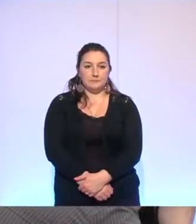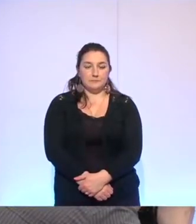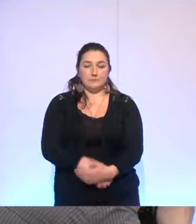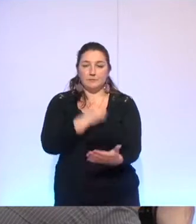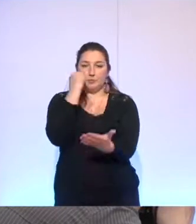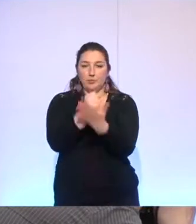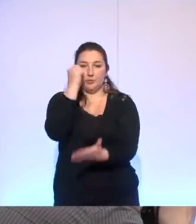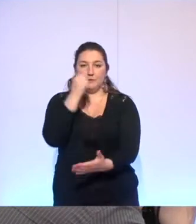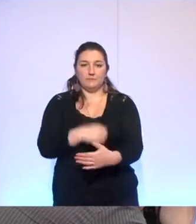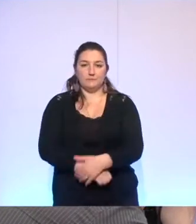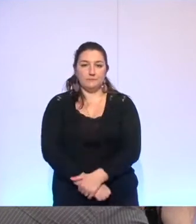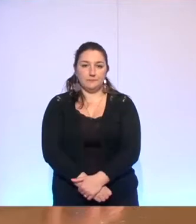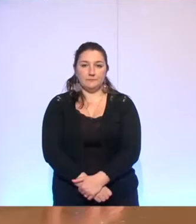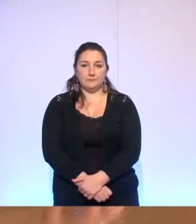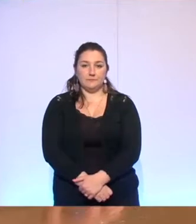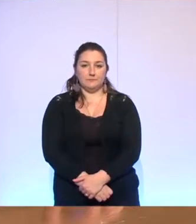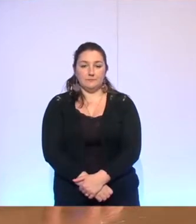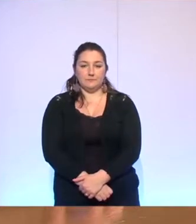Pour.